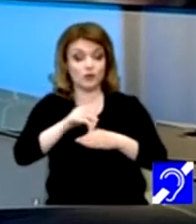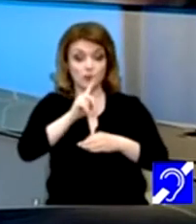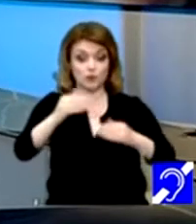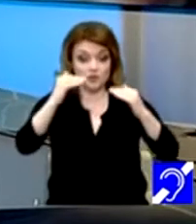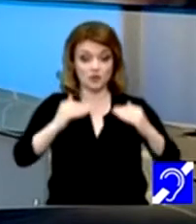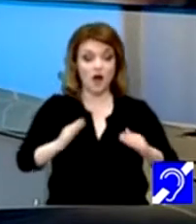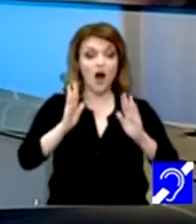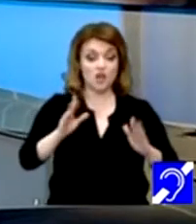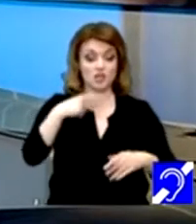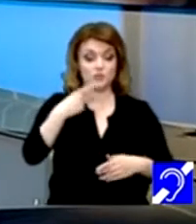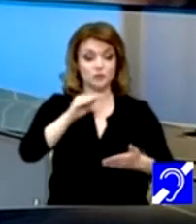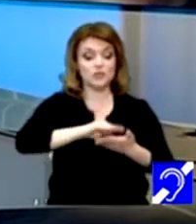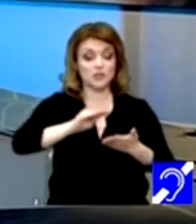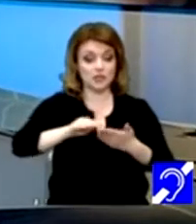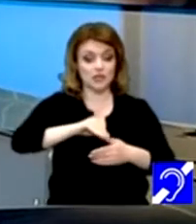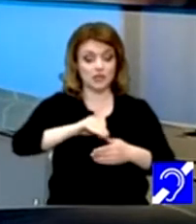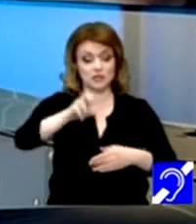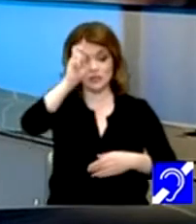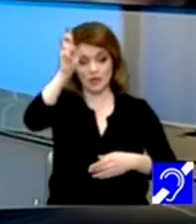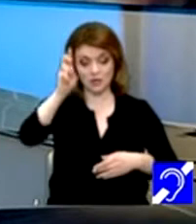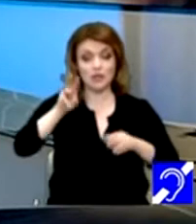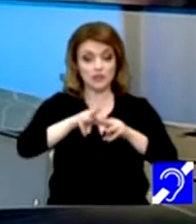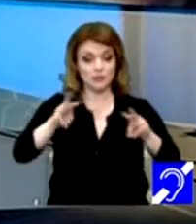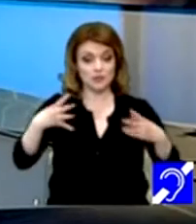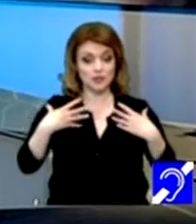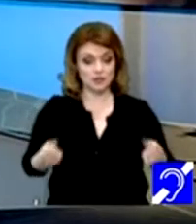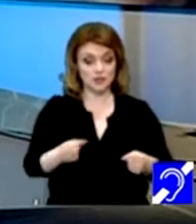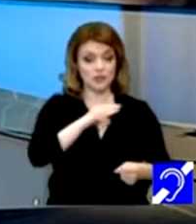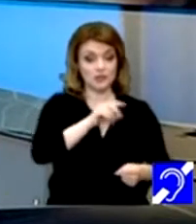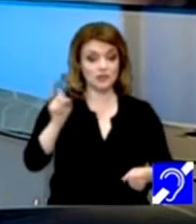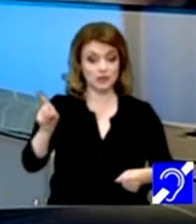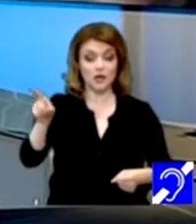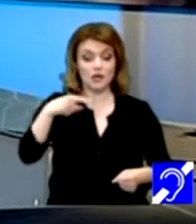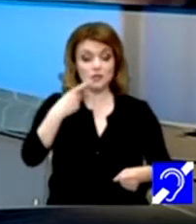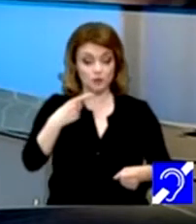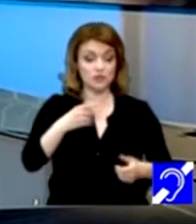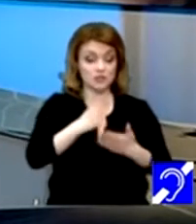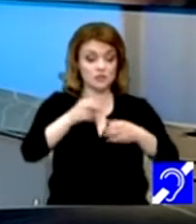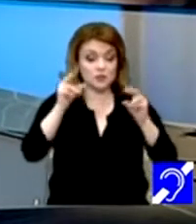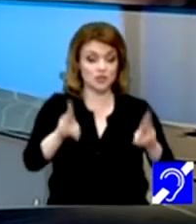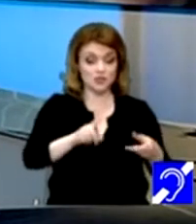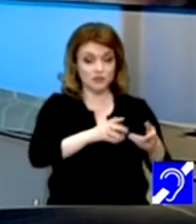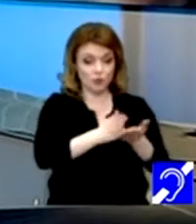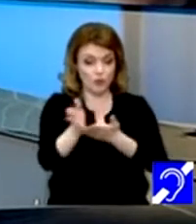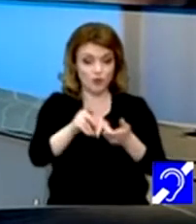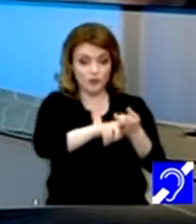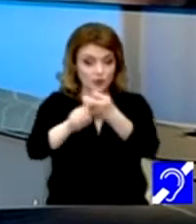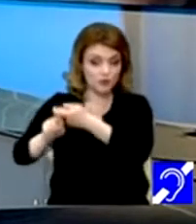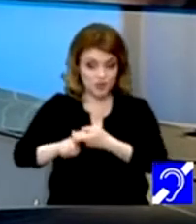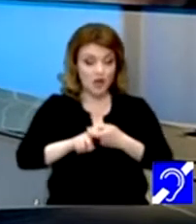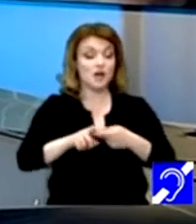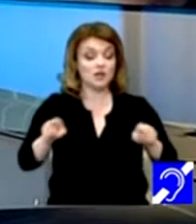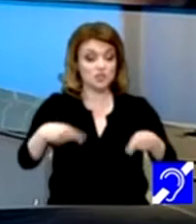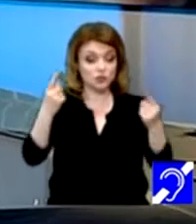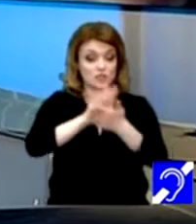spune secretarul de stat de la Ministerul Sănătății, Tatiana Zatâc. Unii experți în domeniul epidemiologiei spun că instituirea stării